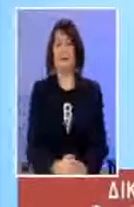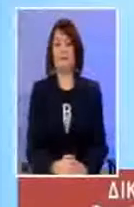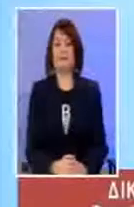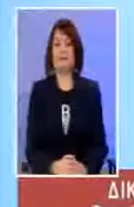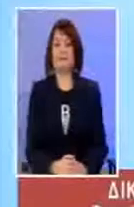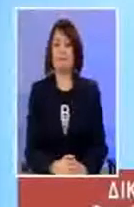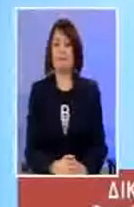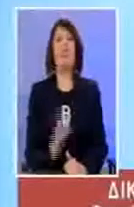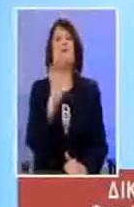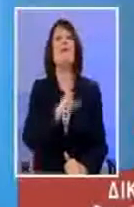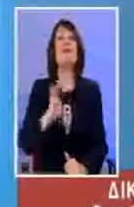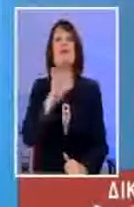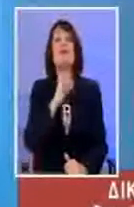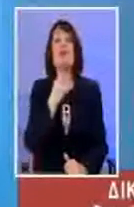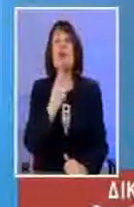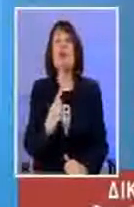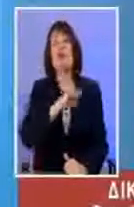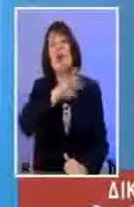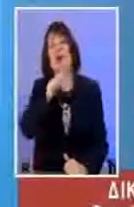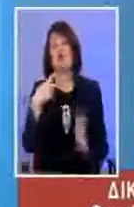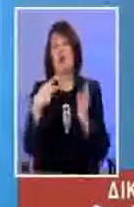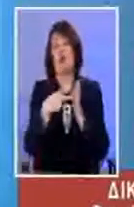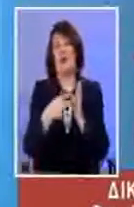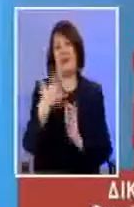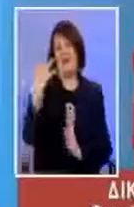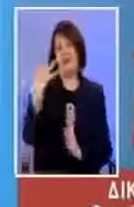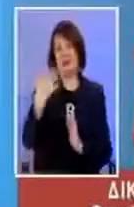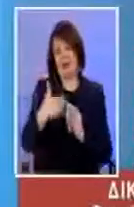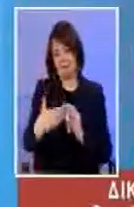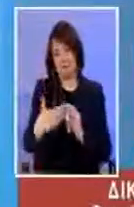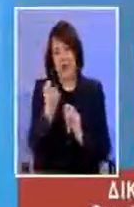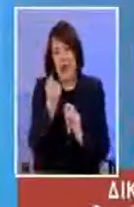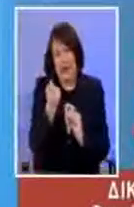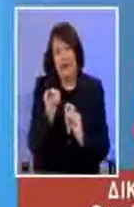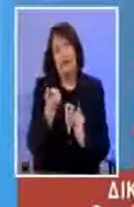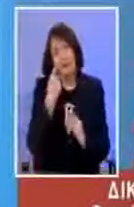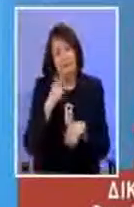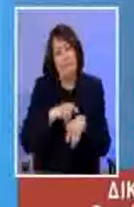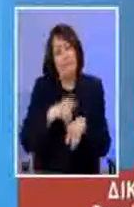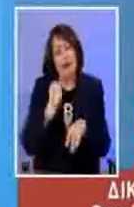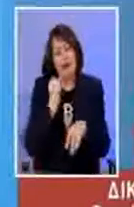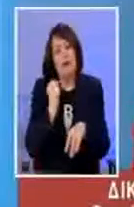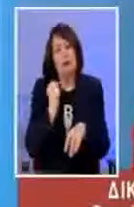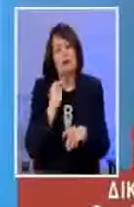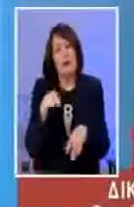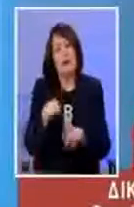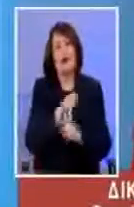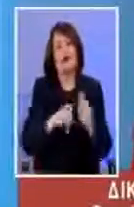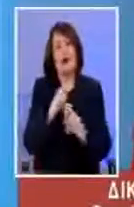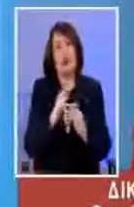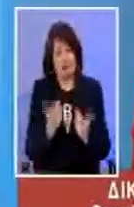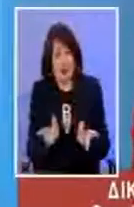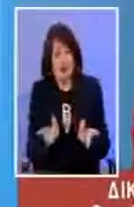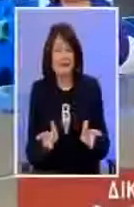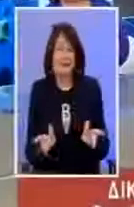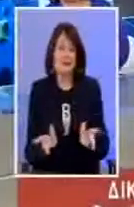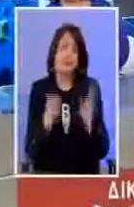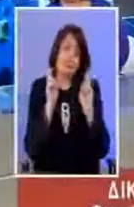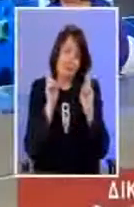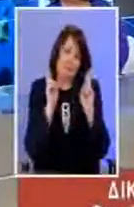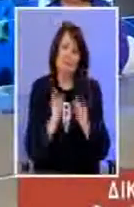η Ευρώπη συνολικά ένα όριο μέχρι το 2015. Ναι, ναι, ναι. Έχουμε μία μικρή πίστοση χρόνου, πολύ μικρή όμως για αυτό το έργο, κυρία Γιαννάκου.